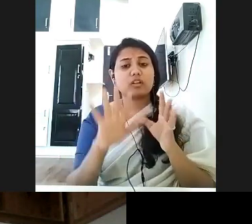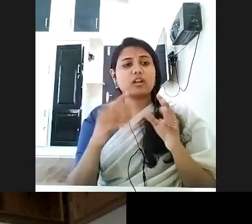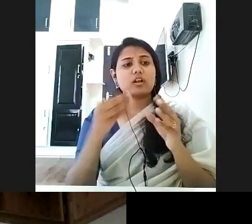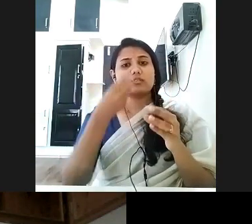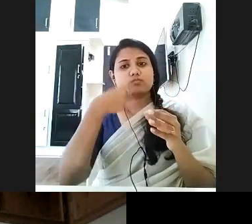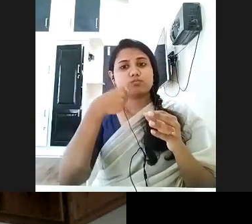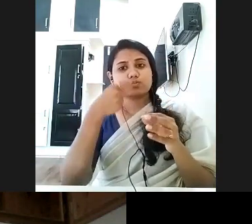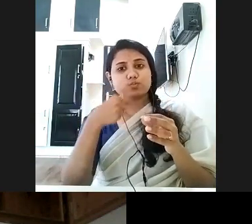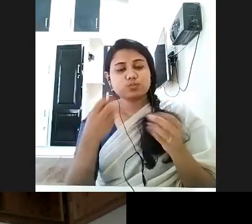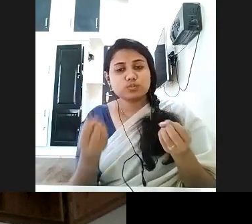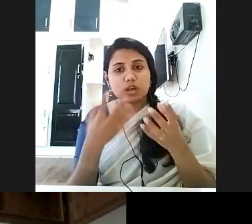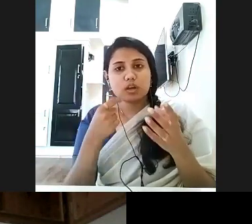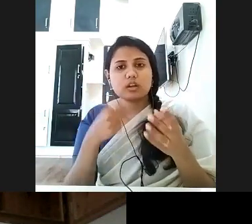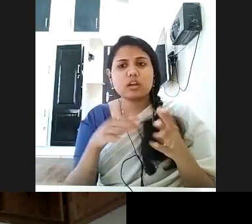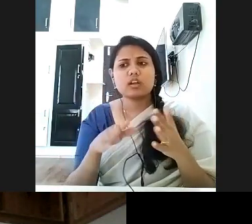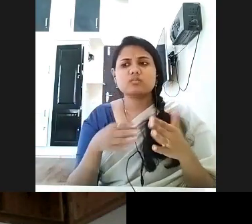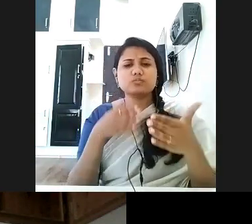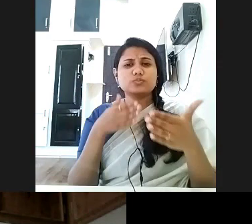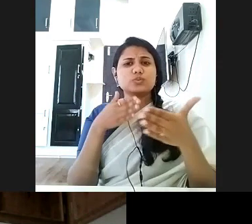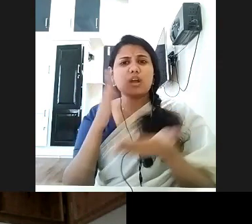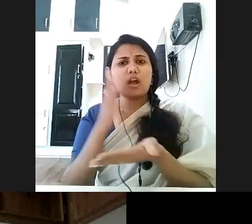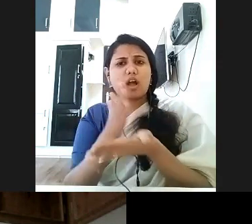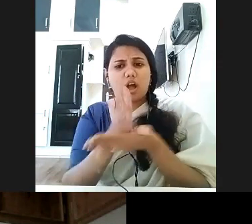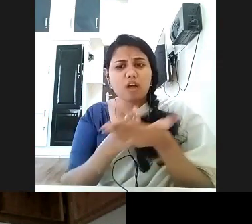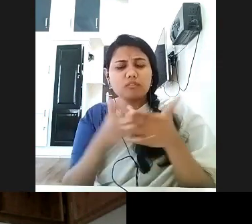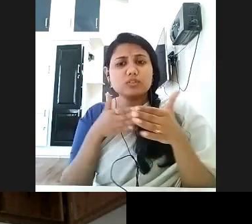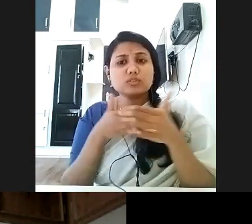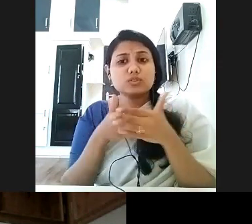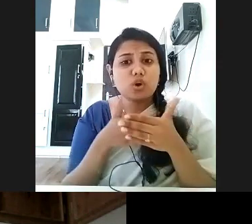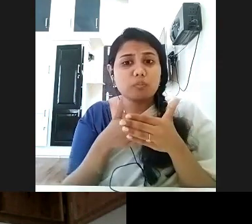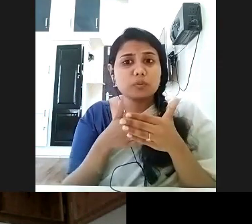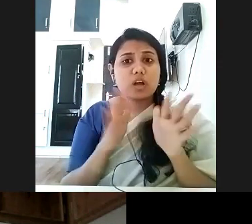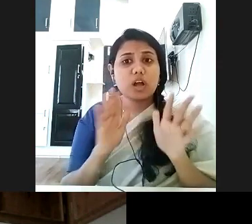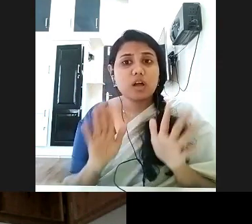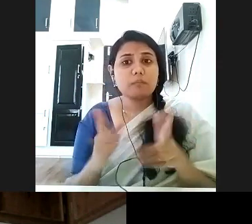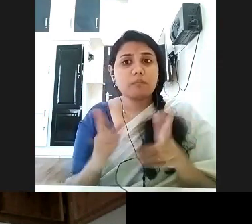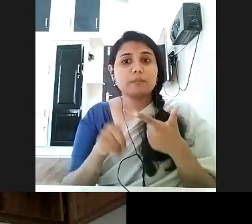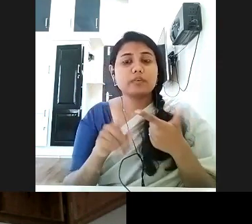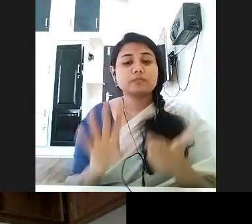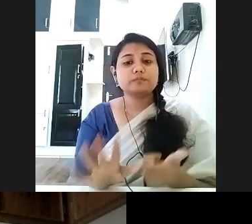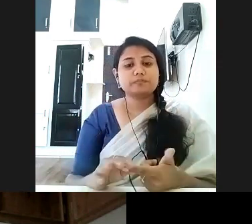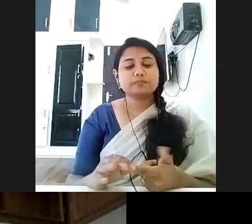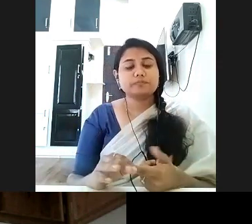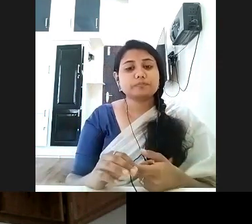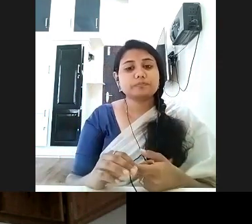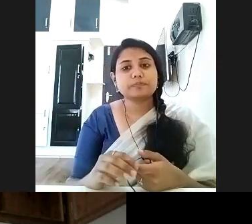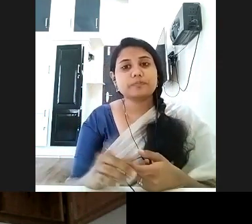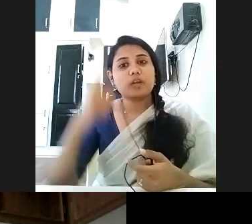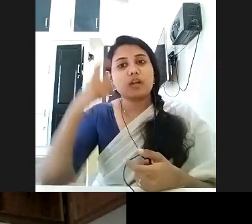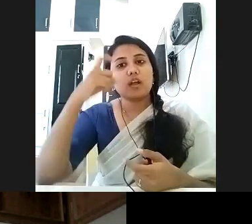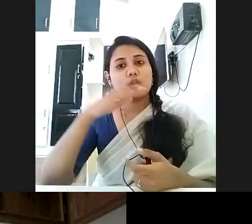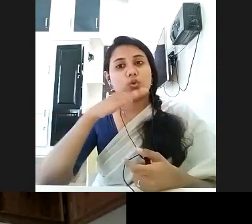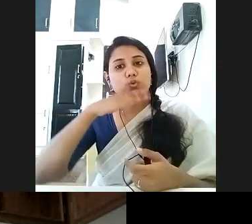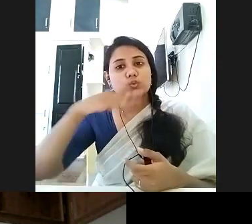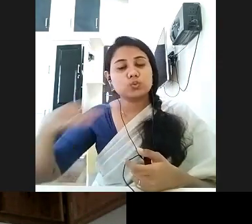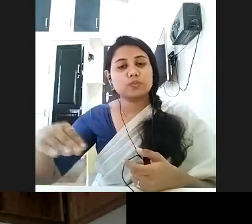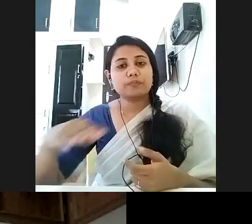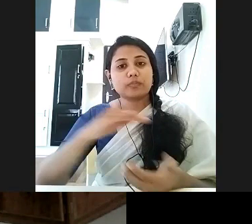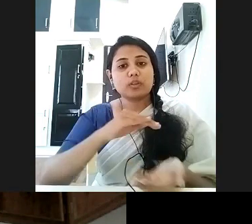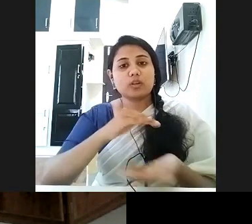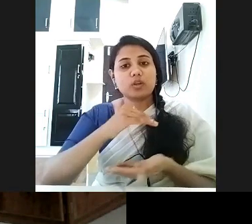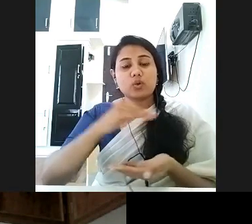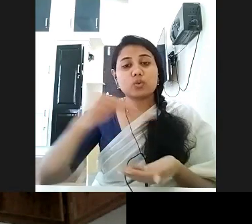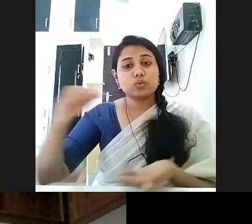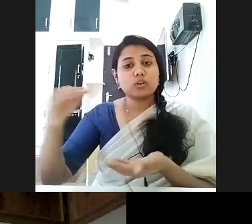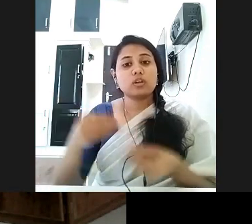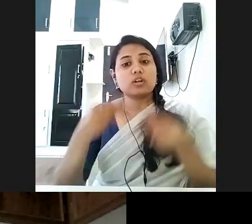അത് എന്തുമാത്രം റിസ്ക് ഉണ്ട്, എന്തായിരിക്കും? ആവുന്നുണ്ട്. ഇപ്പൊ ഫോർ എക്സാമ്പിൾ ഞാൻ 7 കുട്ടികൾക്ക് കൊടുത്തത് കമ്പാഷനേറ്റ് യൂസ് ബേസിസിലാണ്.